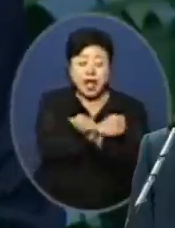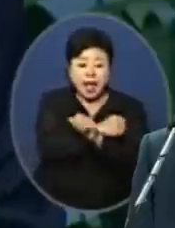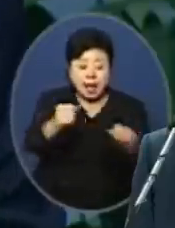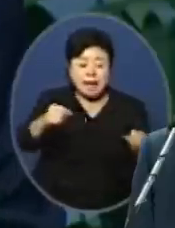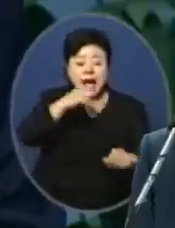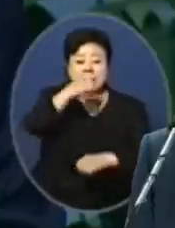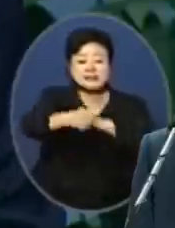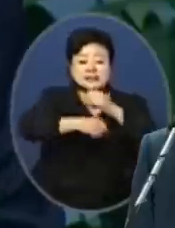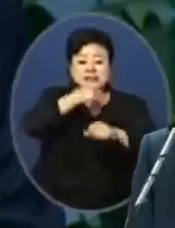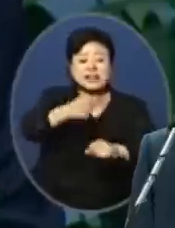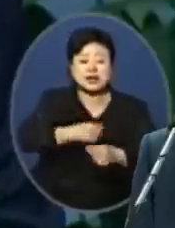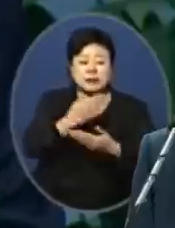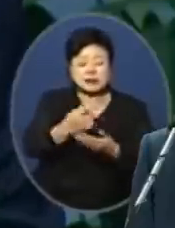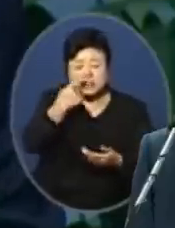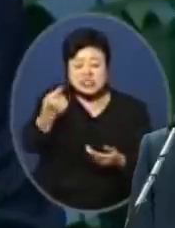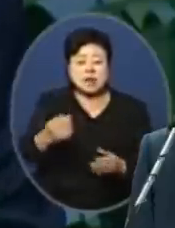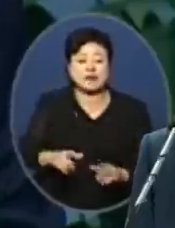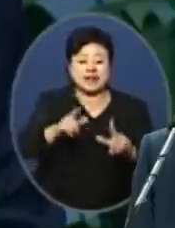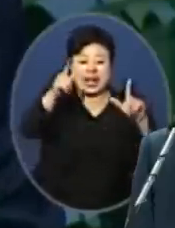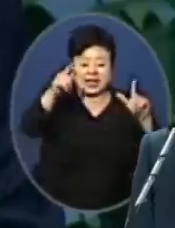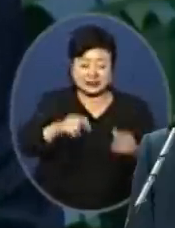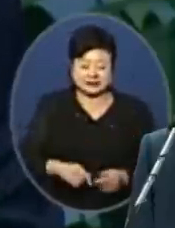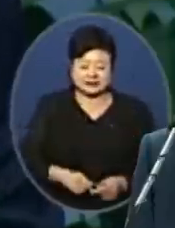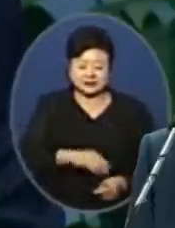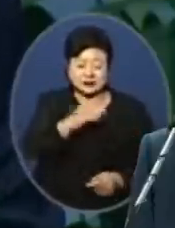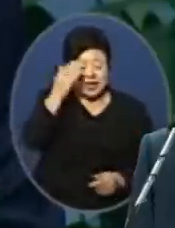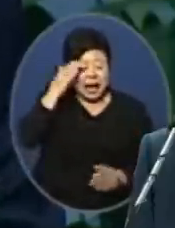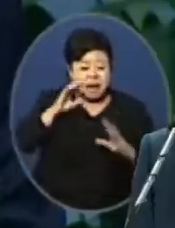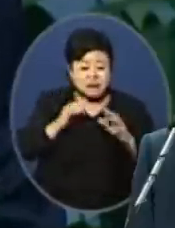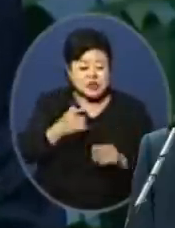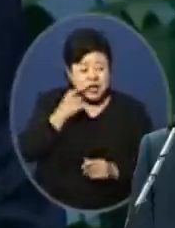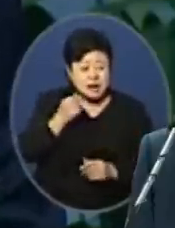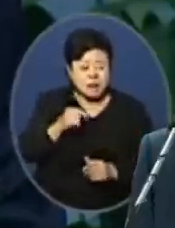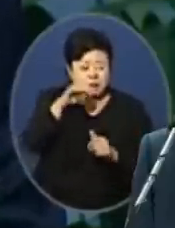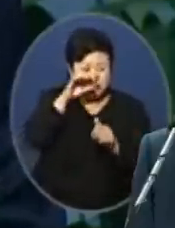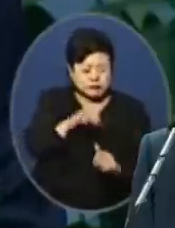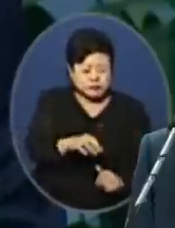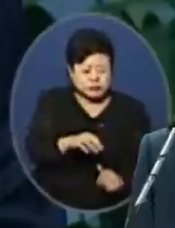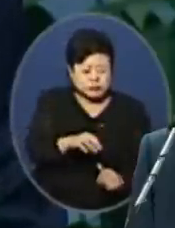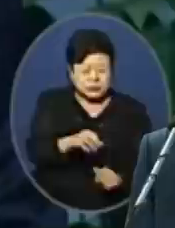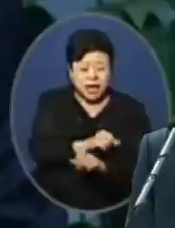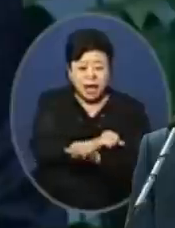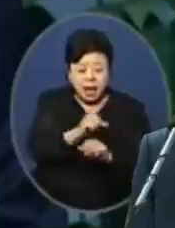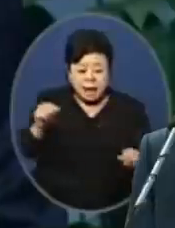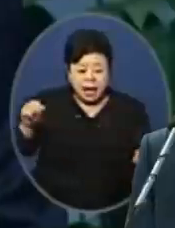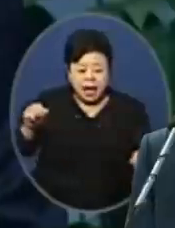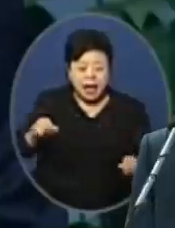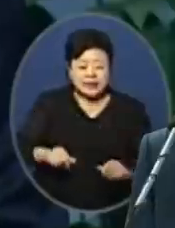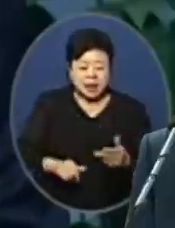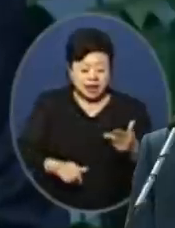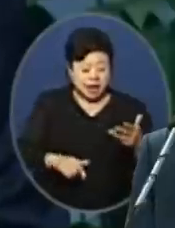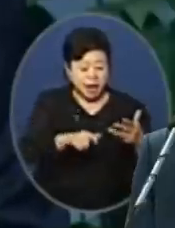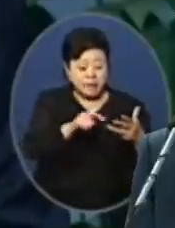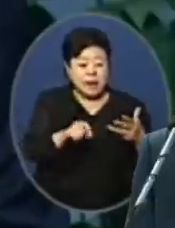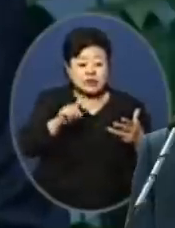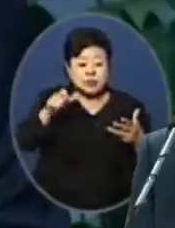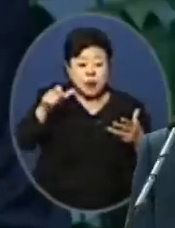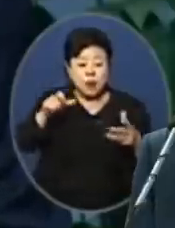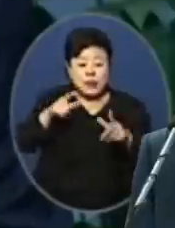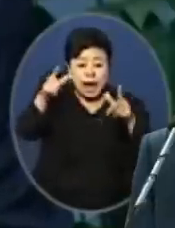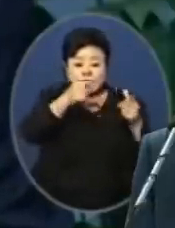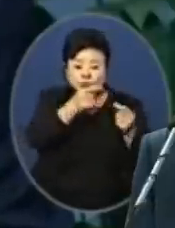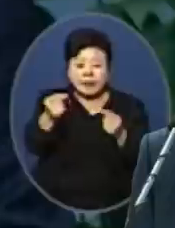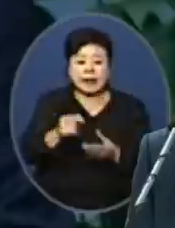해방과 자유를 얻은 기념일입니다. 우리나라에 36년간 일본의 식민지로 있다가 8월 15일 날 해방된 것과